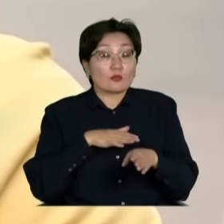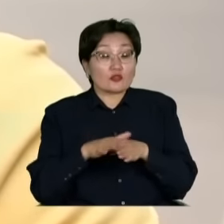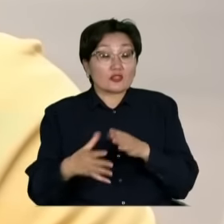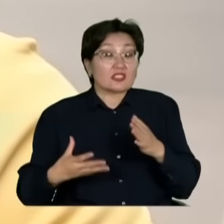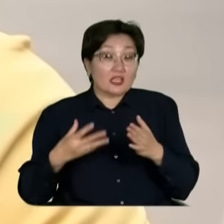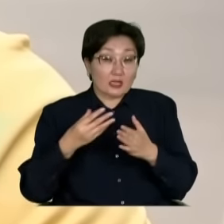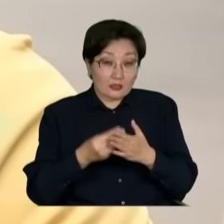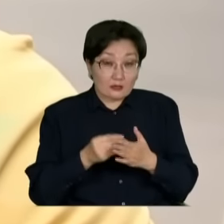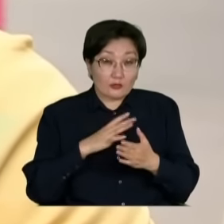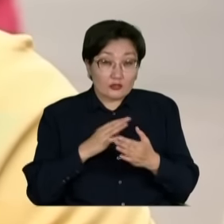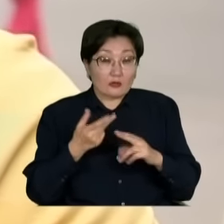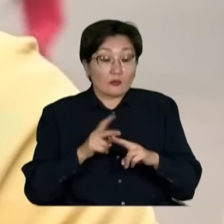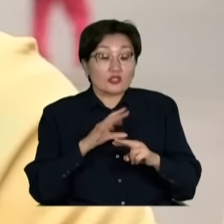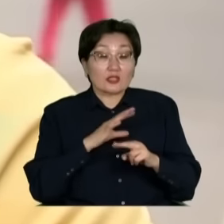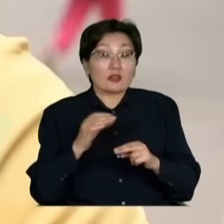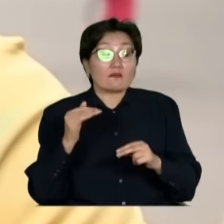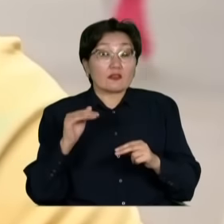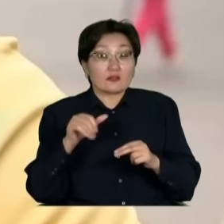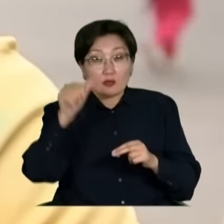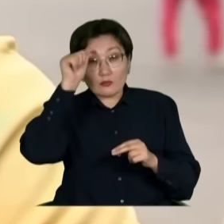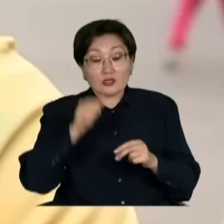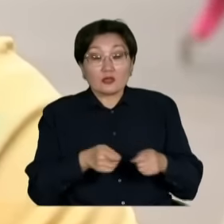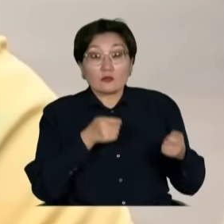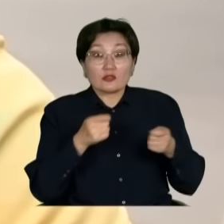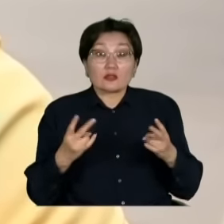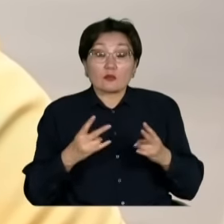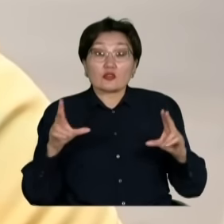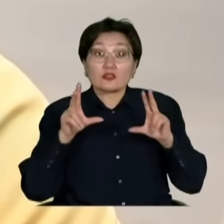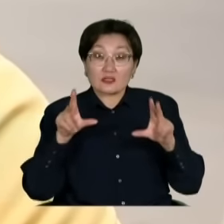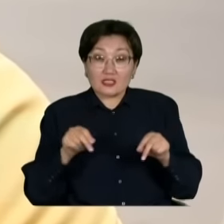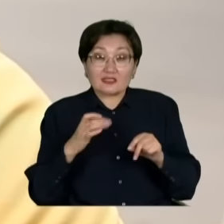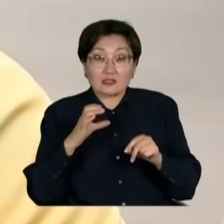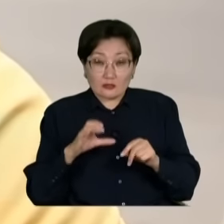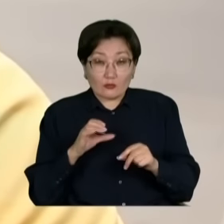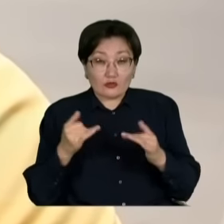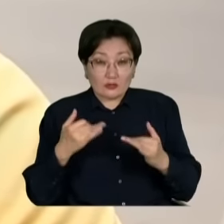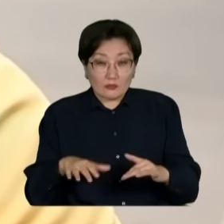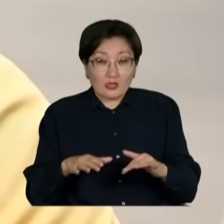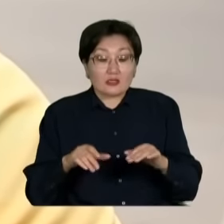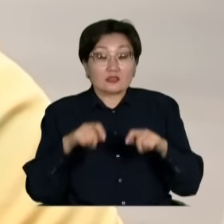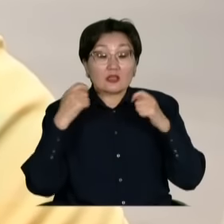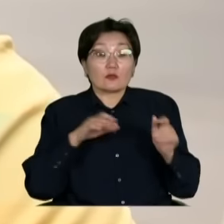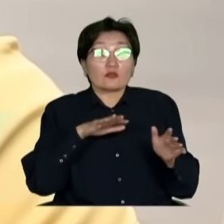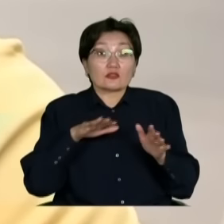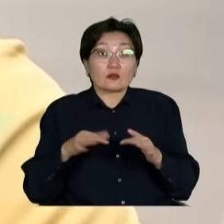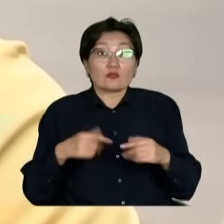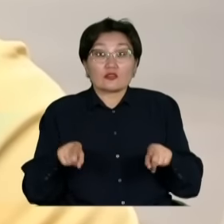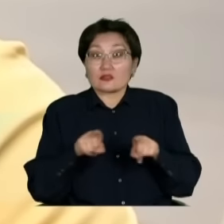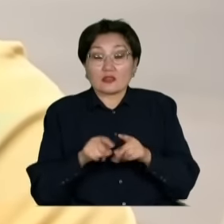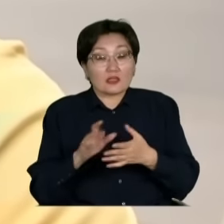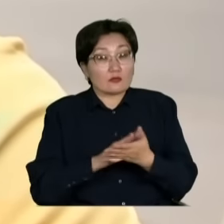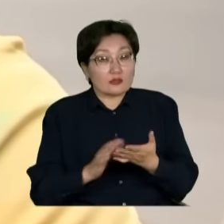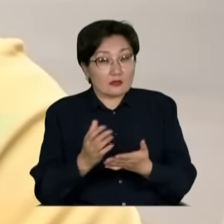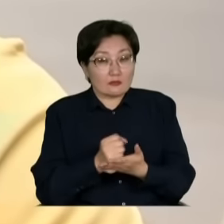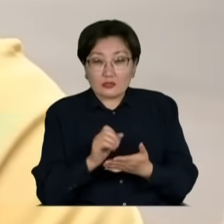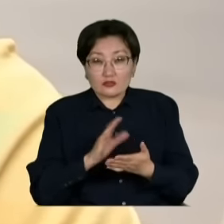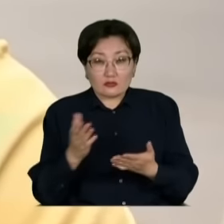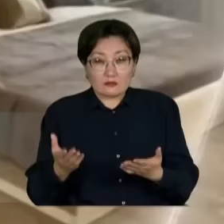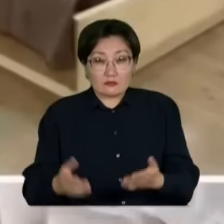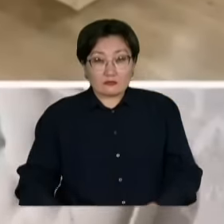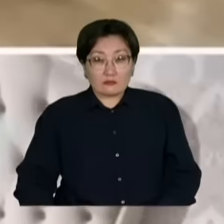расчёт сделала это было ещё в феврале доставку Нам обещали в сентябре Но уже и свадьба прошла но так ничего не